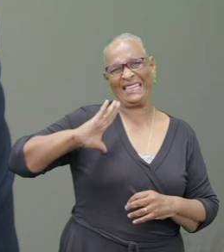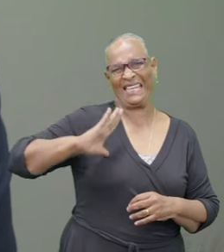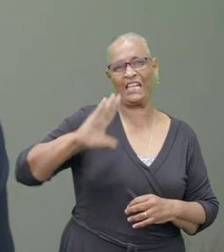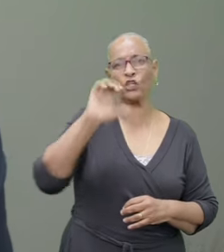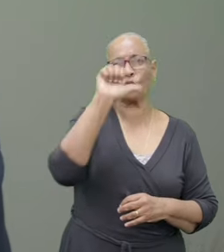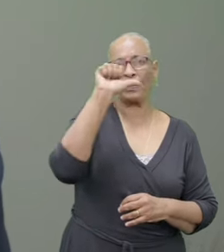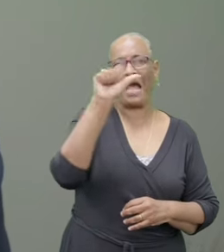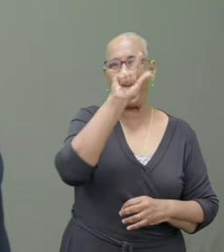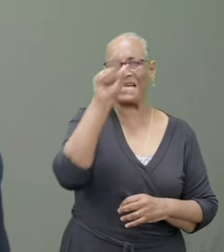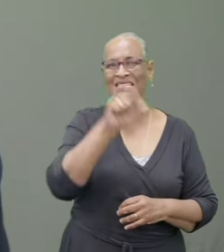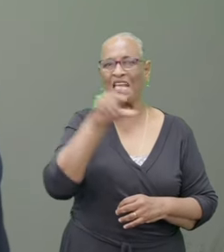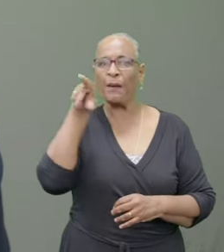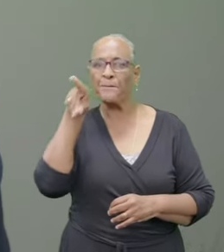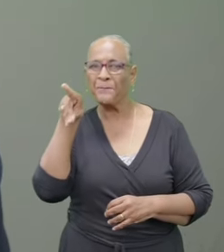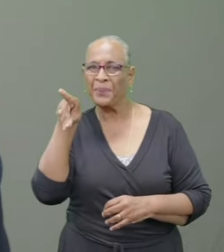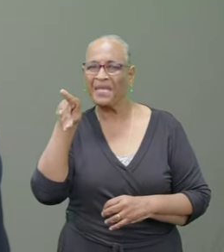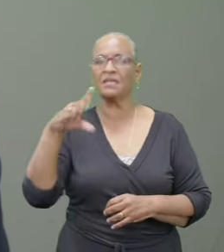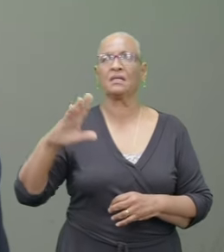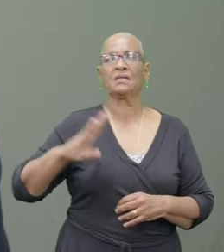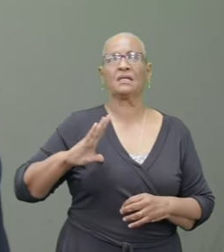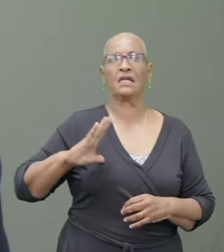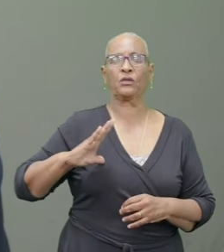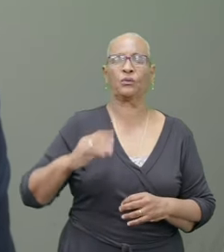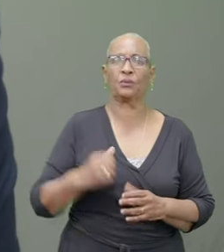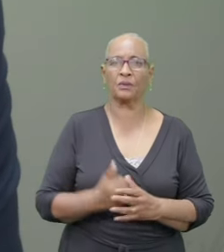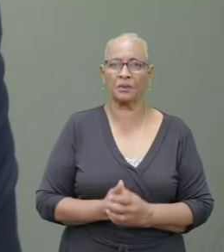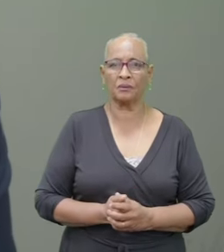hoedanigheid van directeur van het Academisch Ziekenhuis Paramaribo,